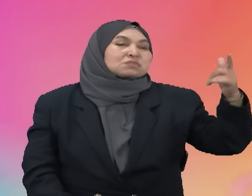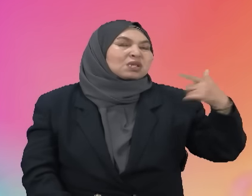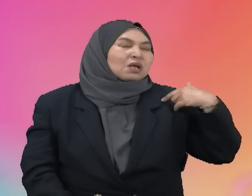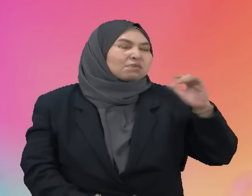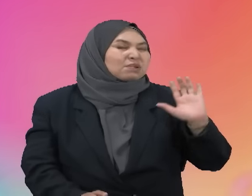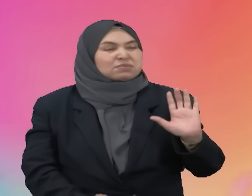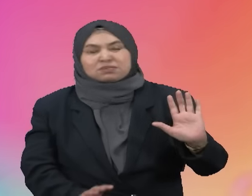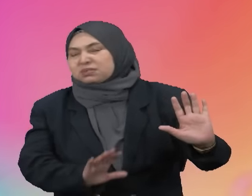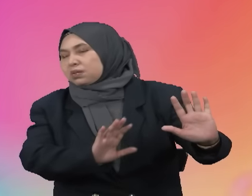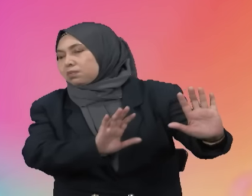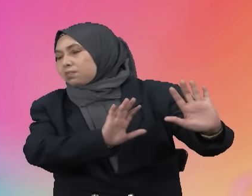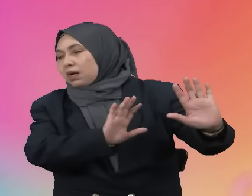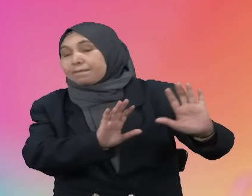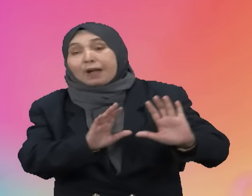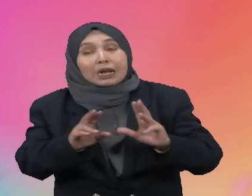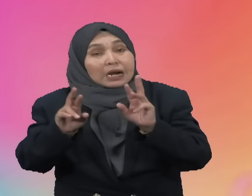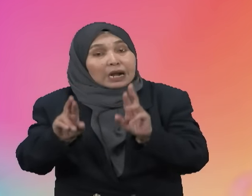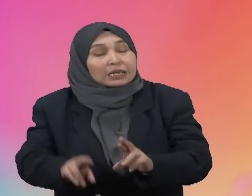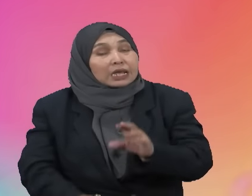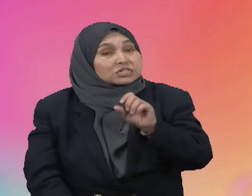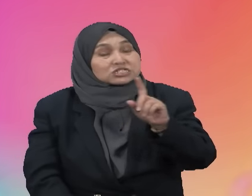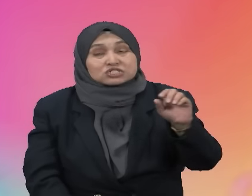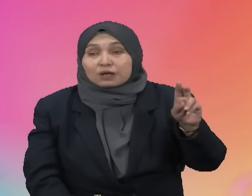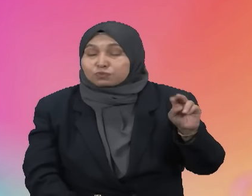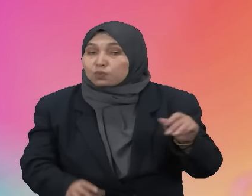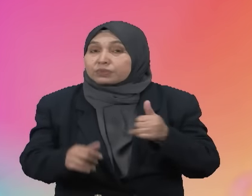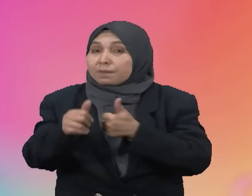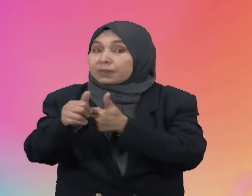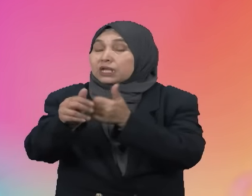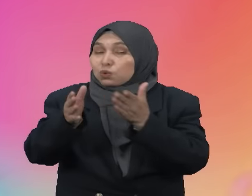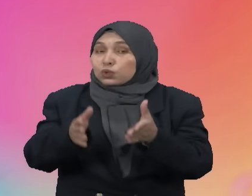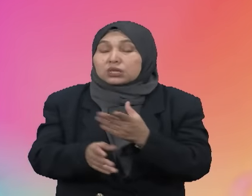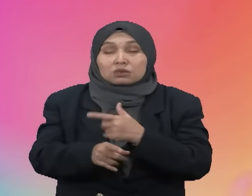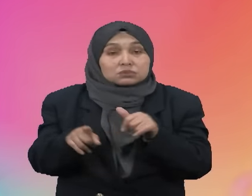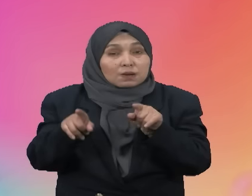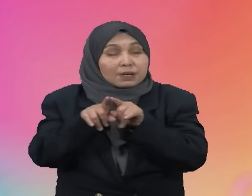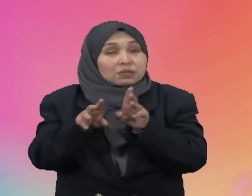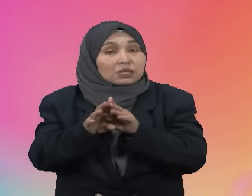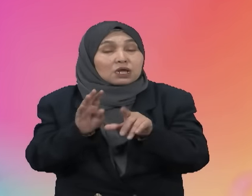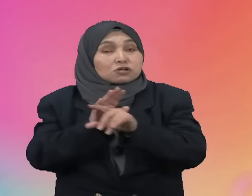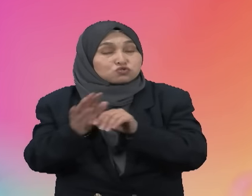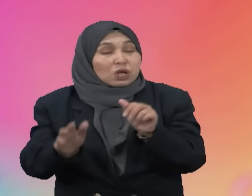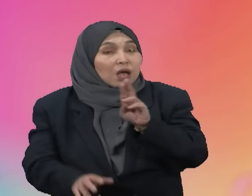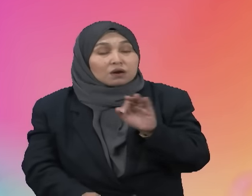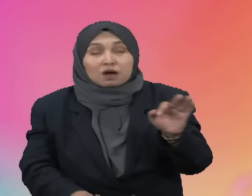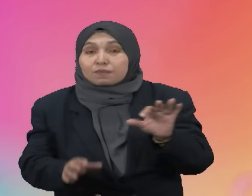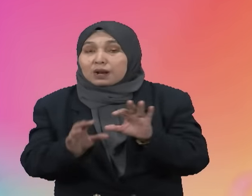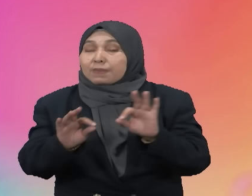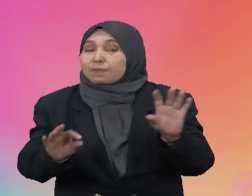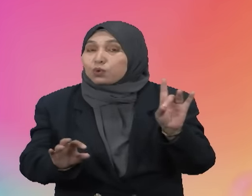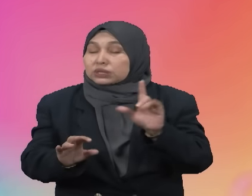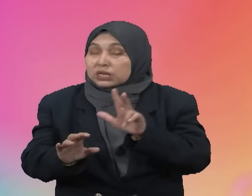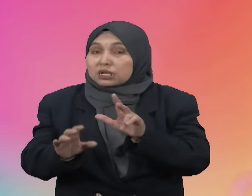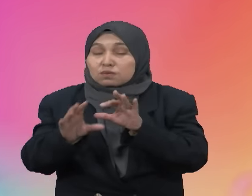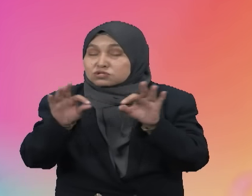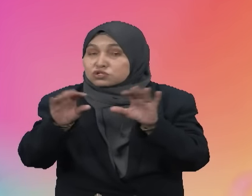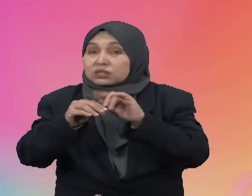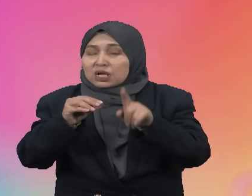penolakan penduduk Sodom terhadap Nabi Lut dan pengikutnya. Begitu juga pada surah Al-A'raf 83 pula menceritakan